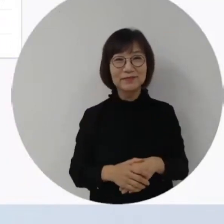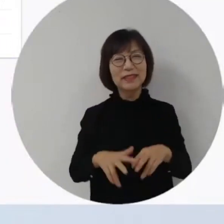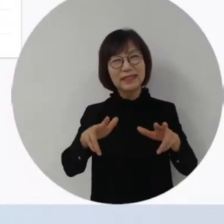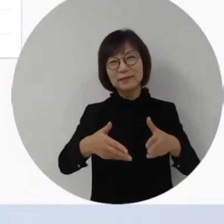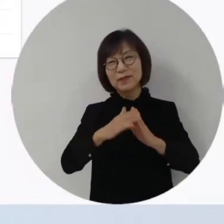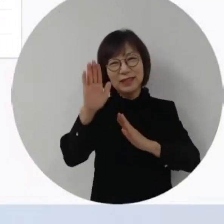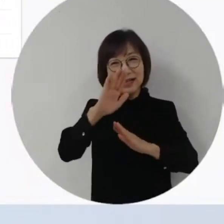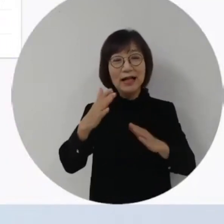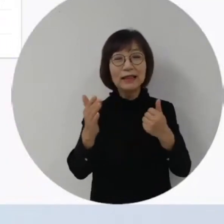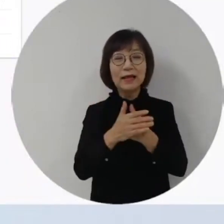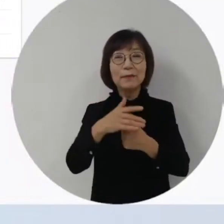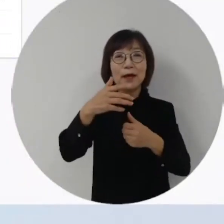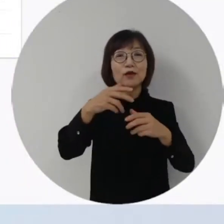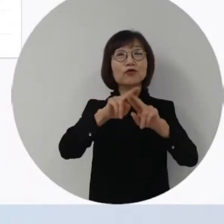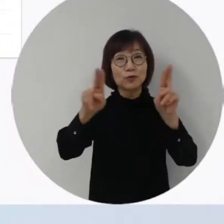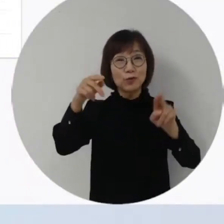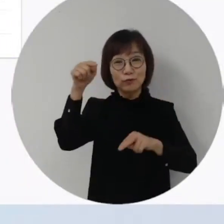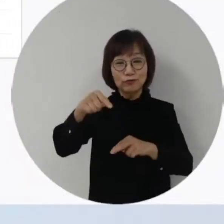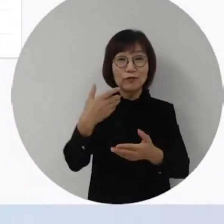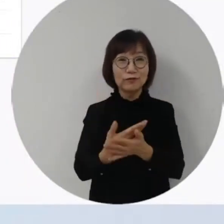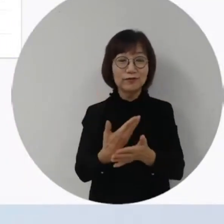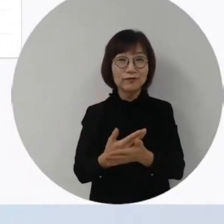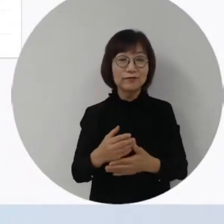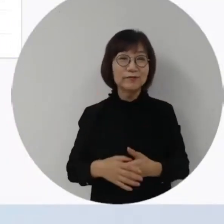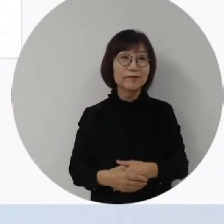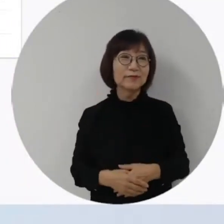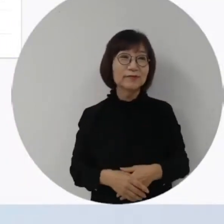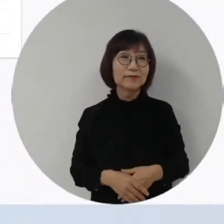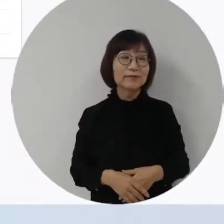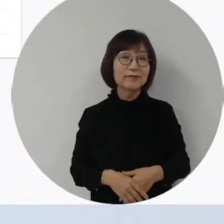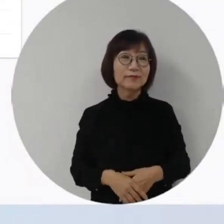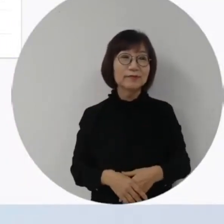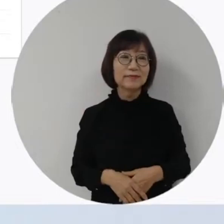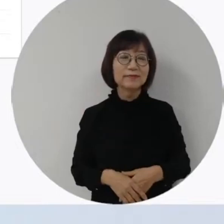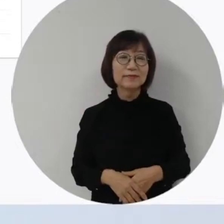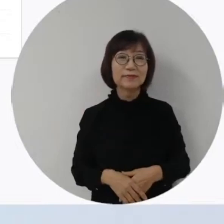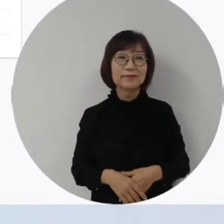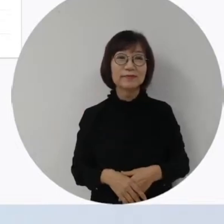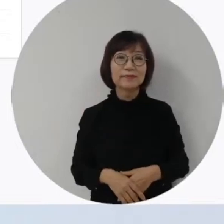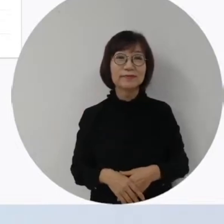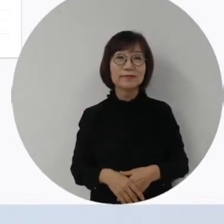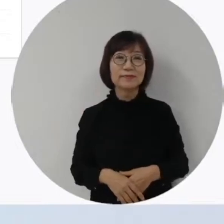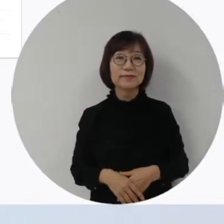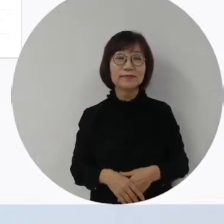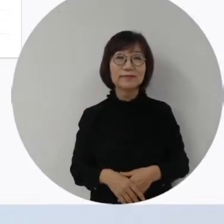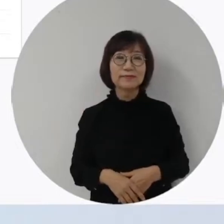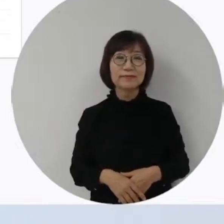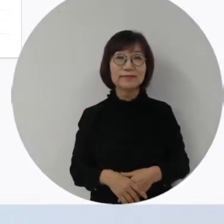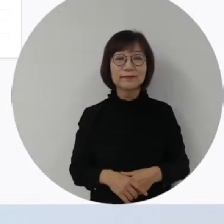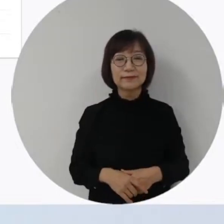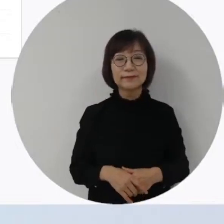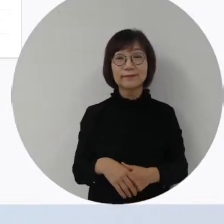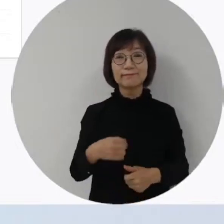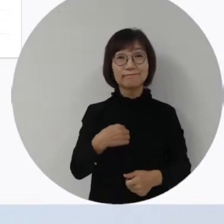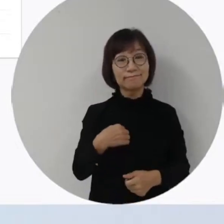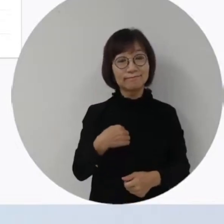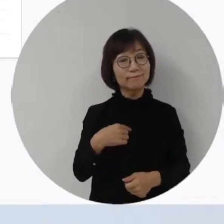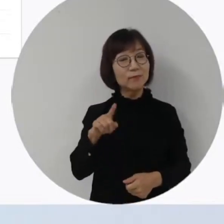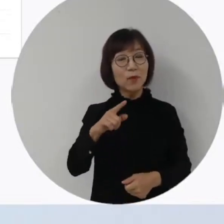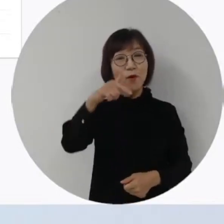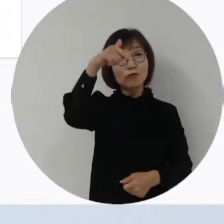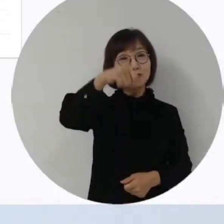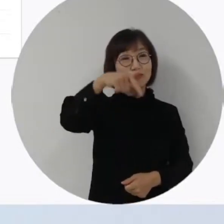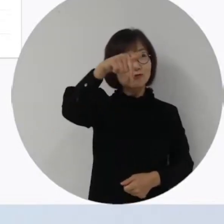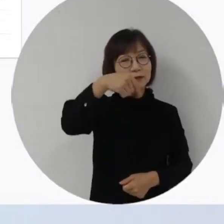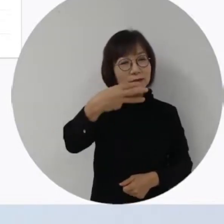구글도 뜨고, 그죠? 네이버도 뜨고, 다음도 뜰 거예요. 시작 페이지로 처음 클릭했을 때.